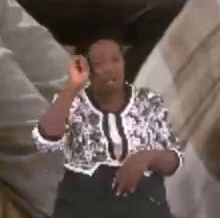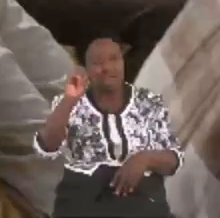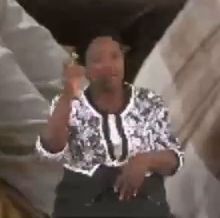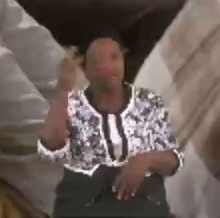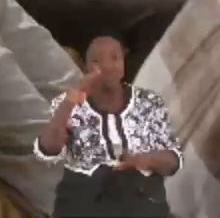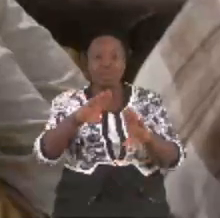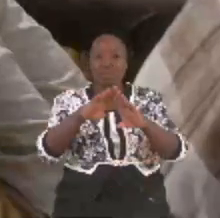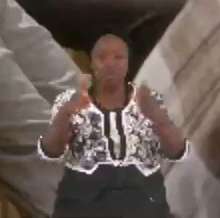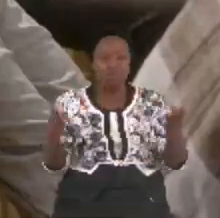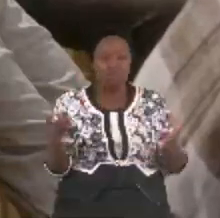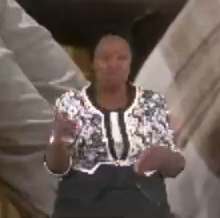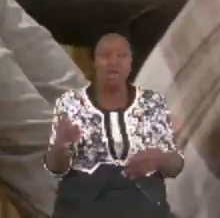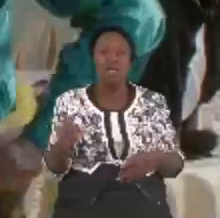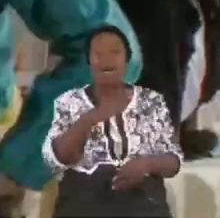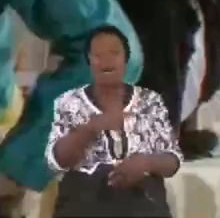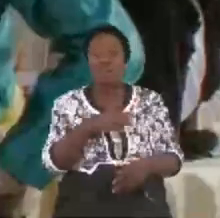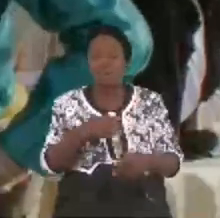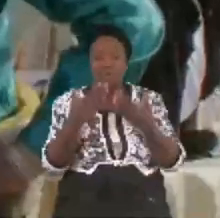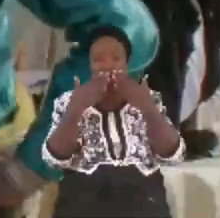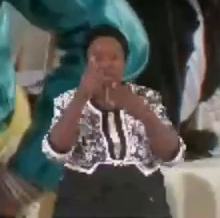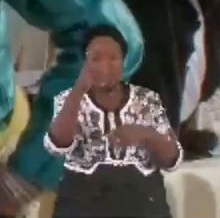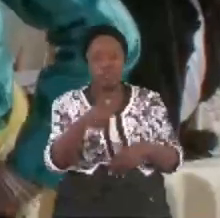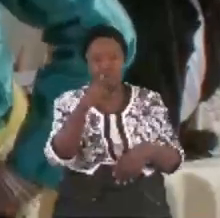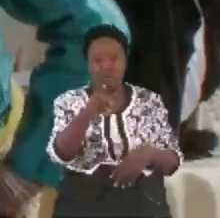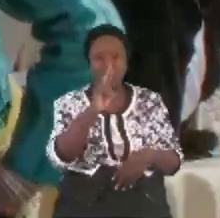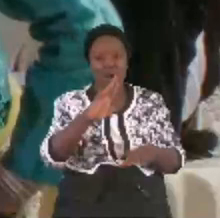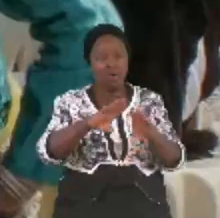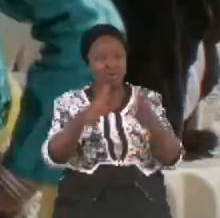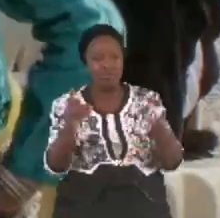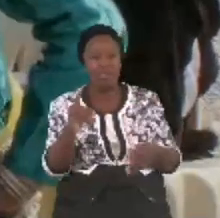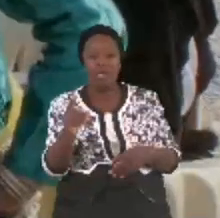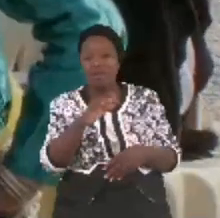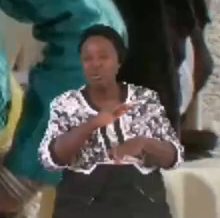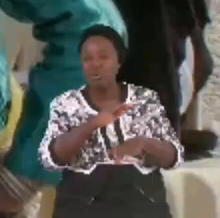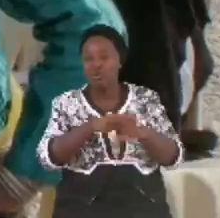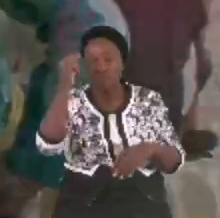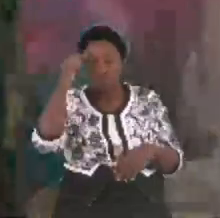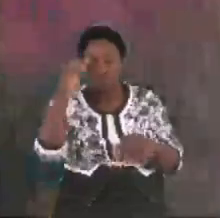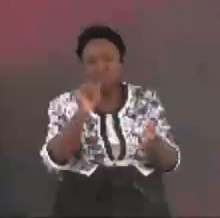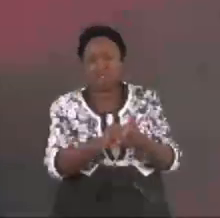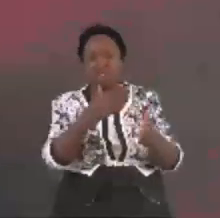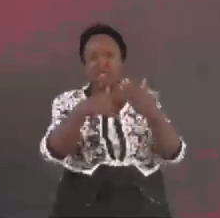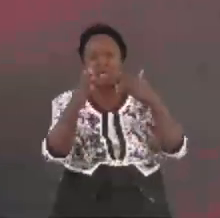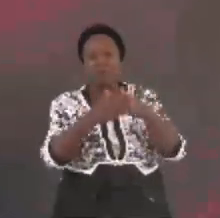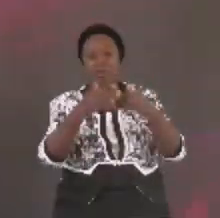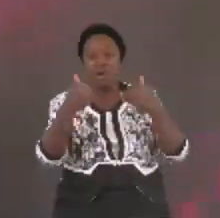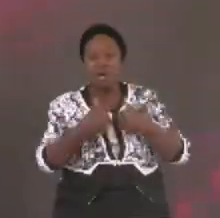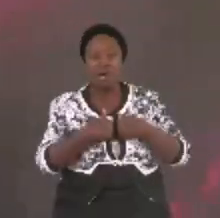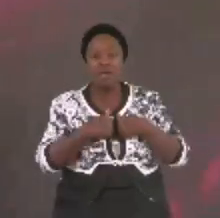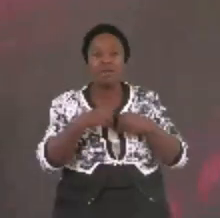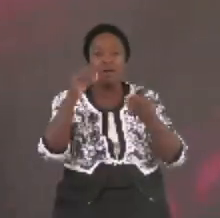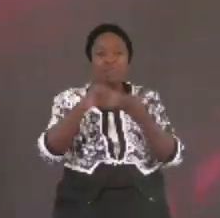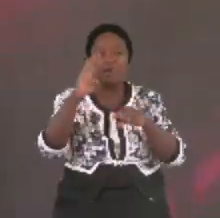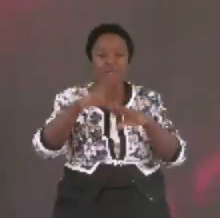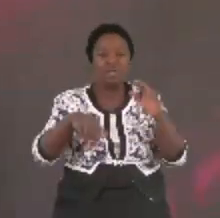ouvert. Il dit, Dieu merci. Tu es ouvert. Ne pense pas. Ne penses-tu pas que le ciel a plus que ce